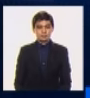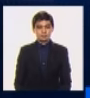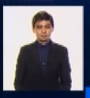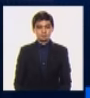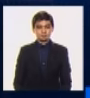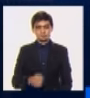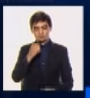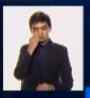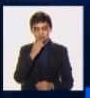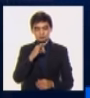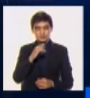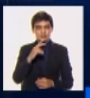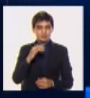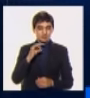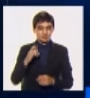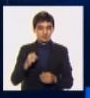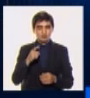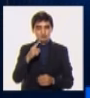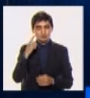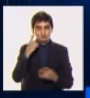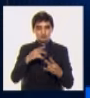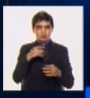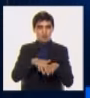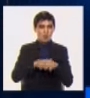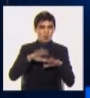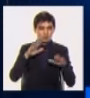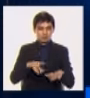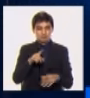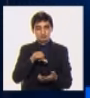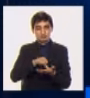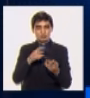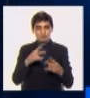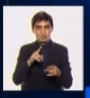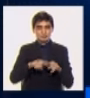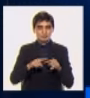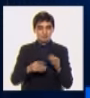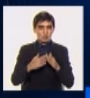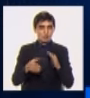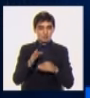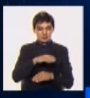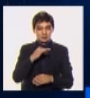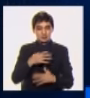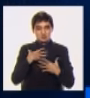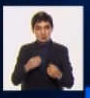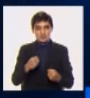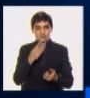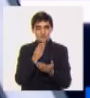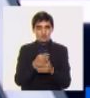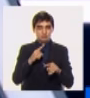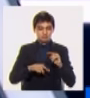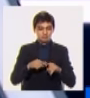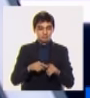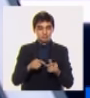спасибо индира думаю тебе не стоит находиться в таком людном месте по быстрее возвращайся домой здоровой к своим близким